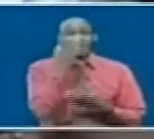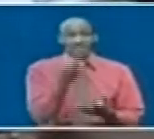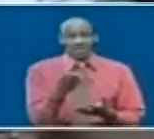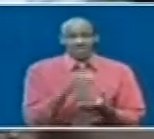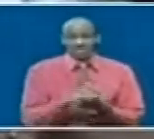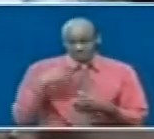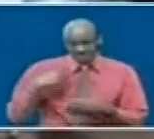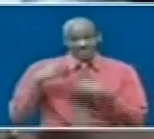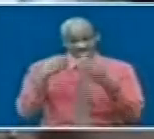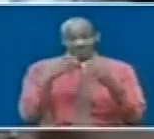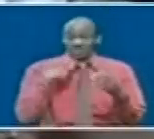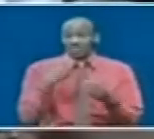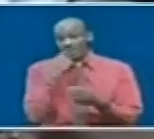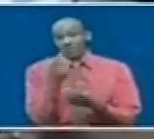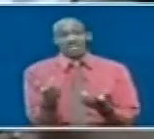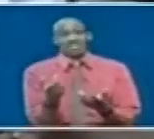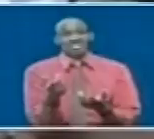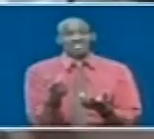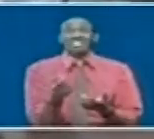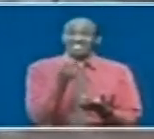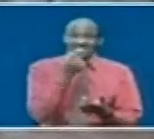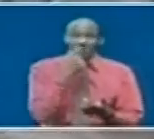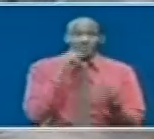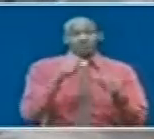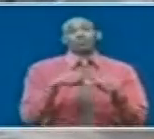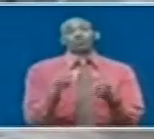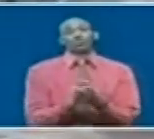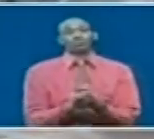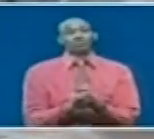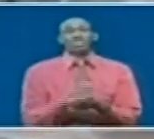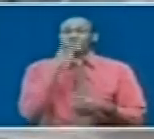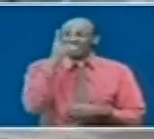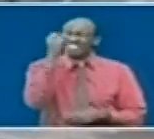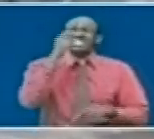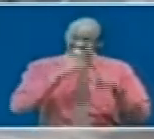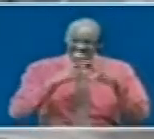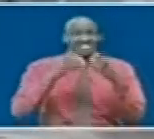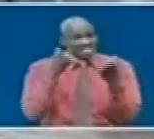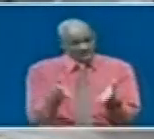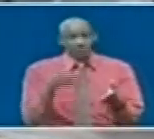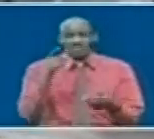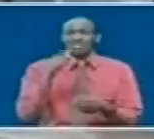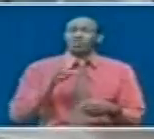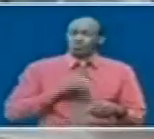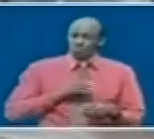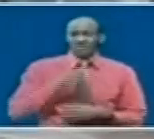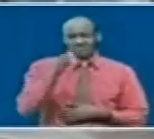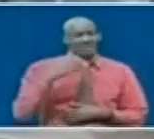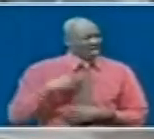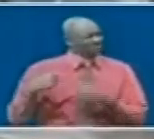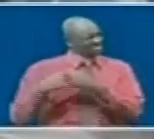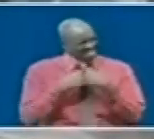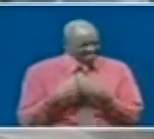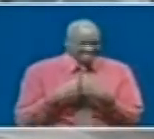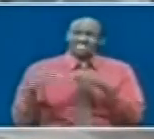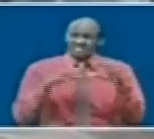Lydia wakapatiana kwa hao wengine pia. Sasa hizo madawa ndio endelea kumeza. Ni miaka 20 sasa ambapo mama Karen Akinyi Okwako amekuwa na masaibu